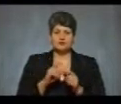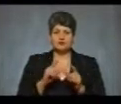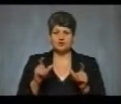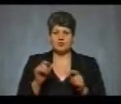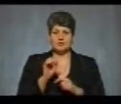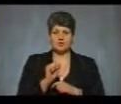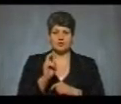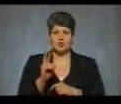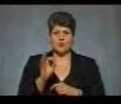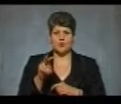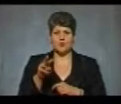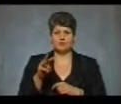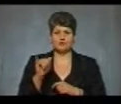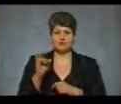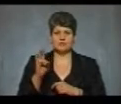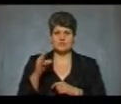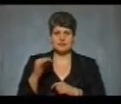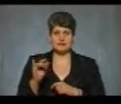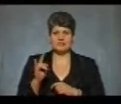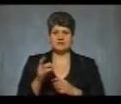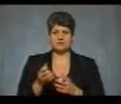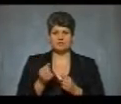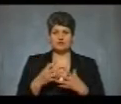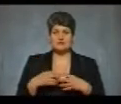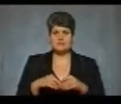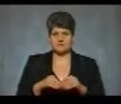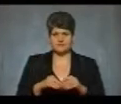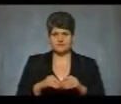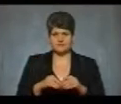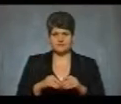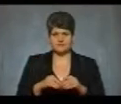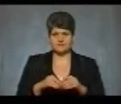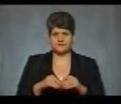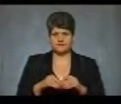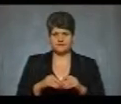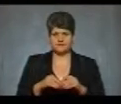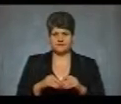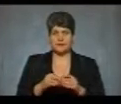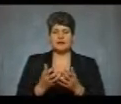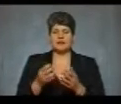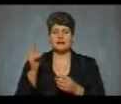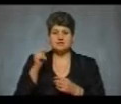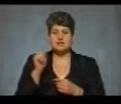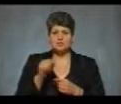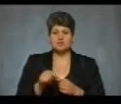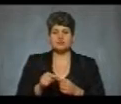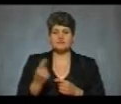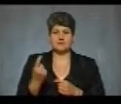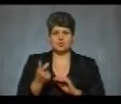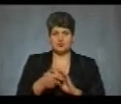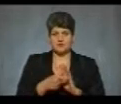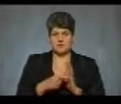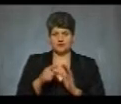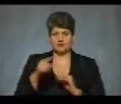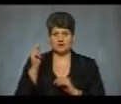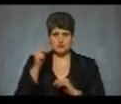Анатолій Комуніцький. Це дитина з прийомної сім'ї, навчається тут фактично від першого класу. Тут